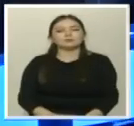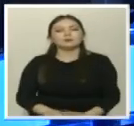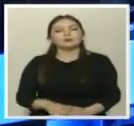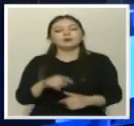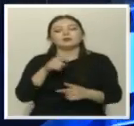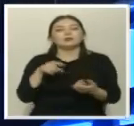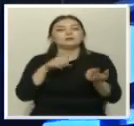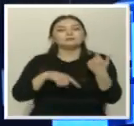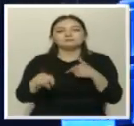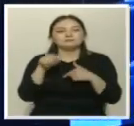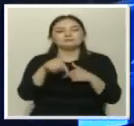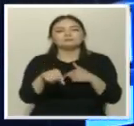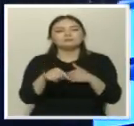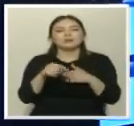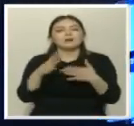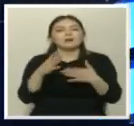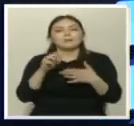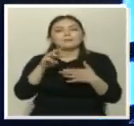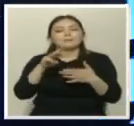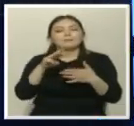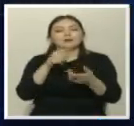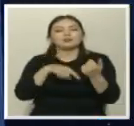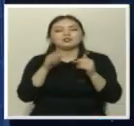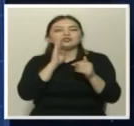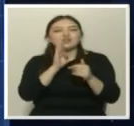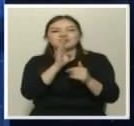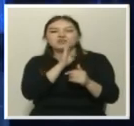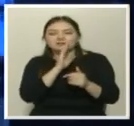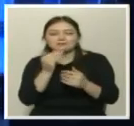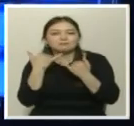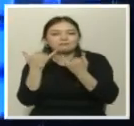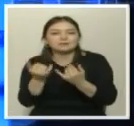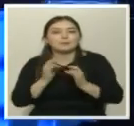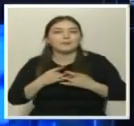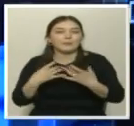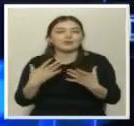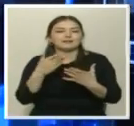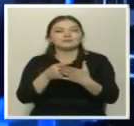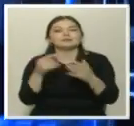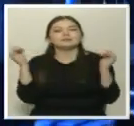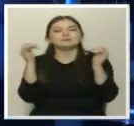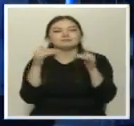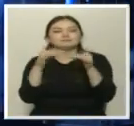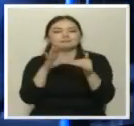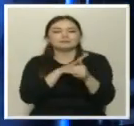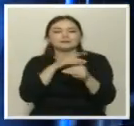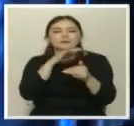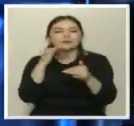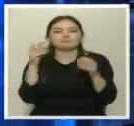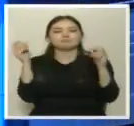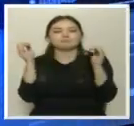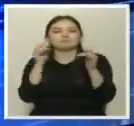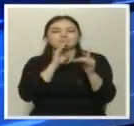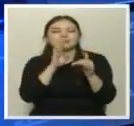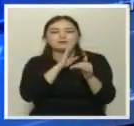Шаһарда нәзік жандылар мерекесіне орай ерекше бала тәрбиелеп отырған аналардың құрметіне мерекелік шара өтті. Жиынға қатысқан облыс әкімінің орынбасары